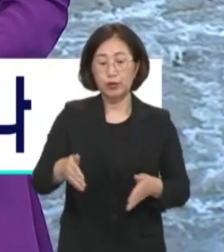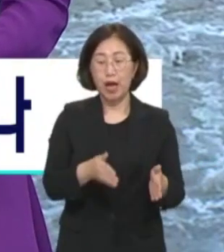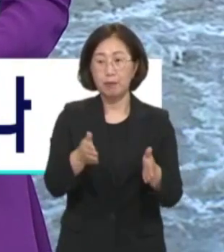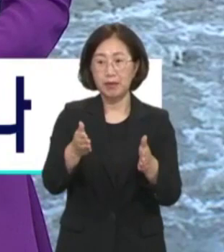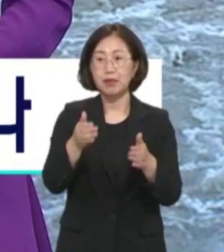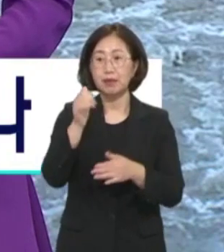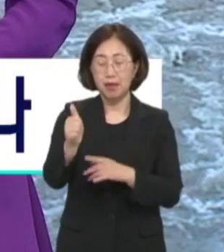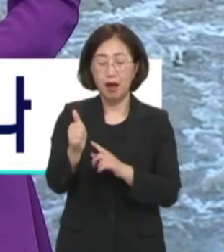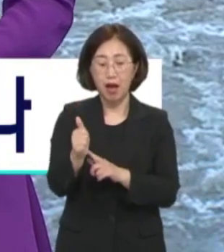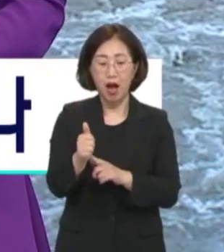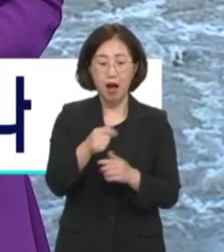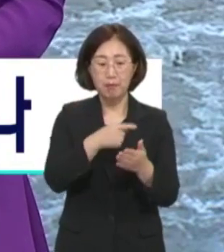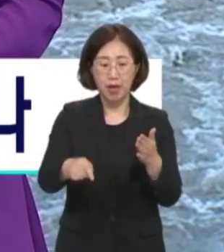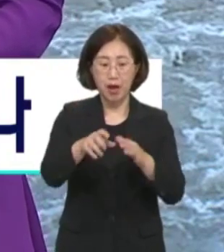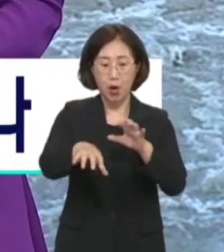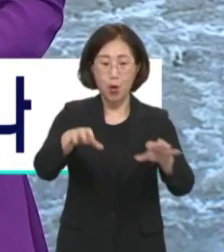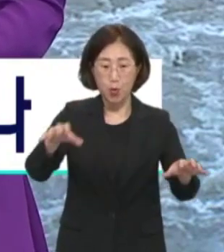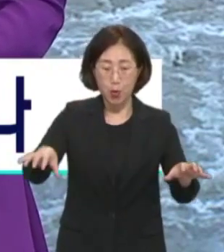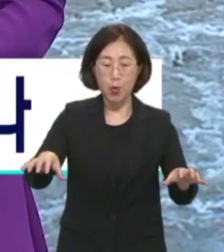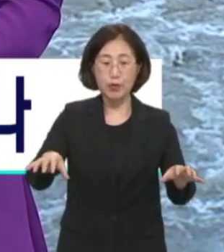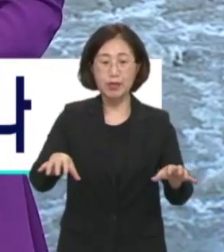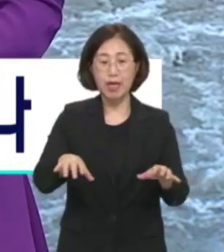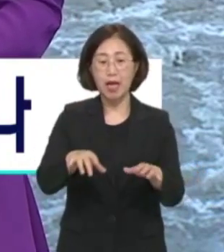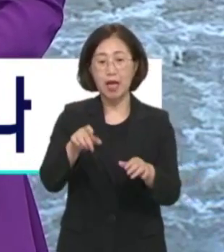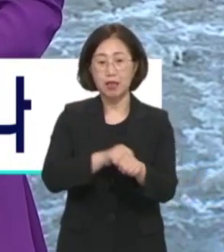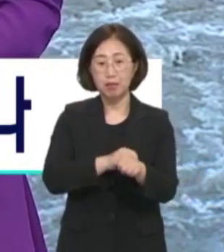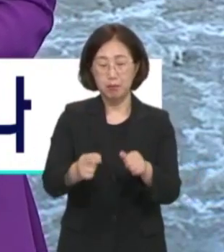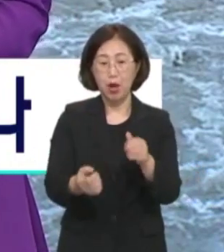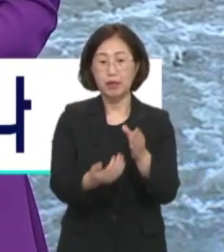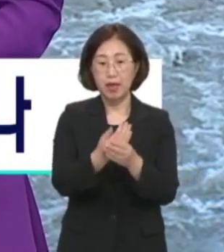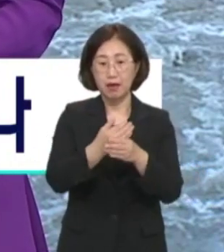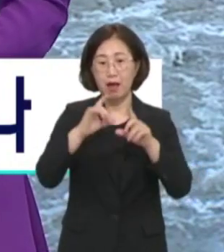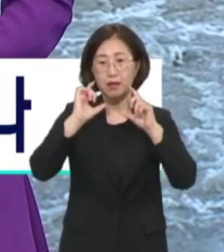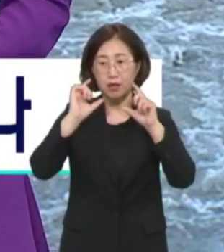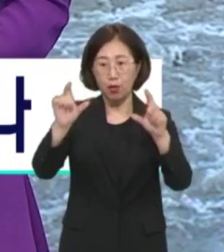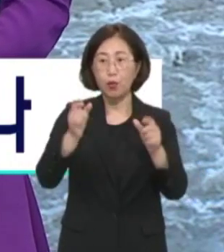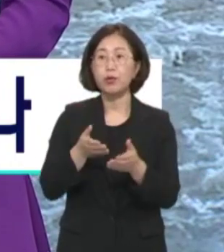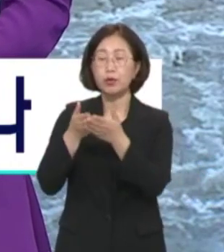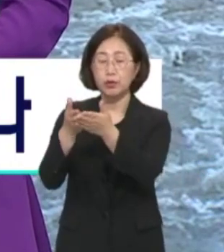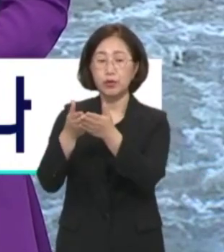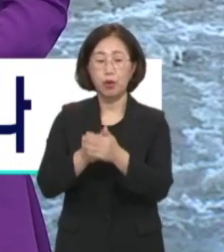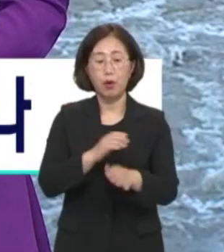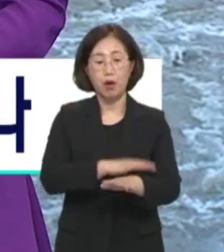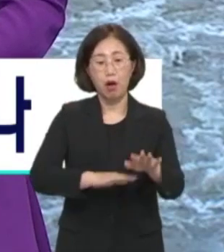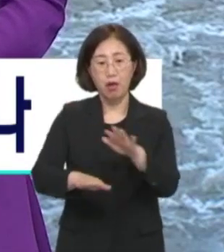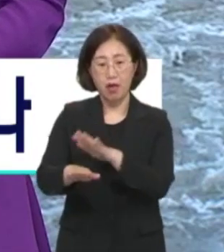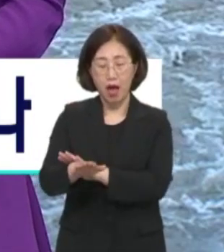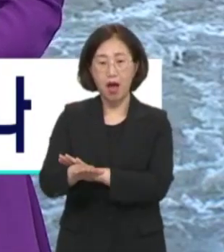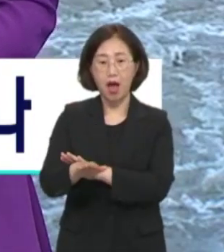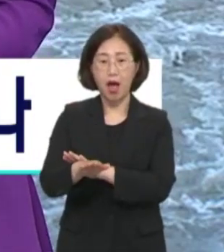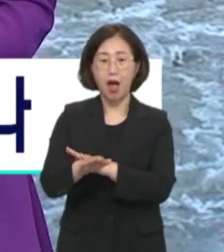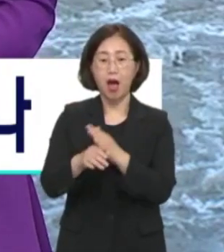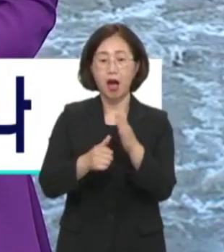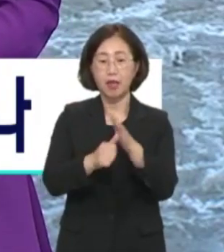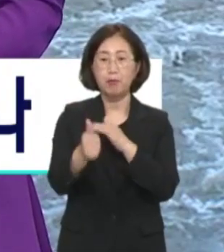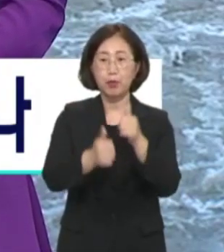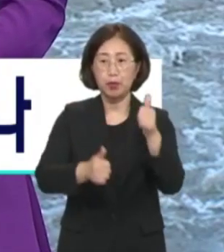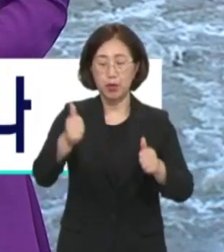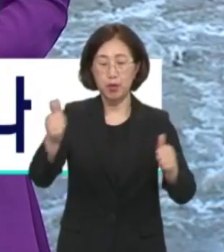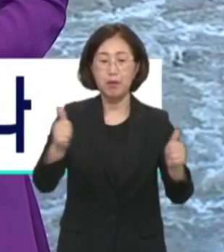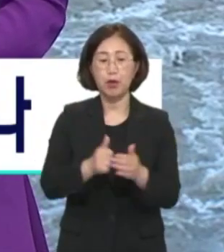큰 충남 시군들에 대한 특별 재난지역 선포를 요청한 가운데 여야 지도부도 피해 지역을 찾아 힘을 실었고